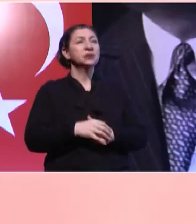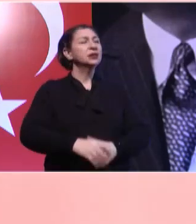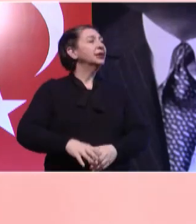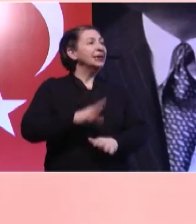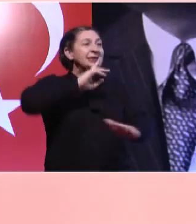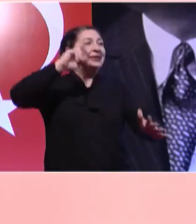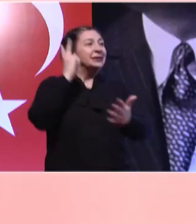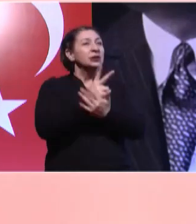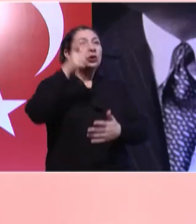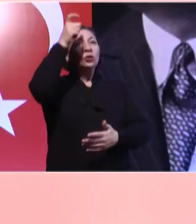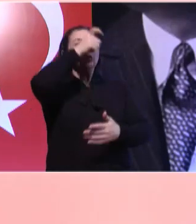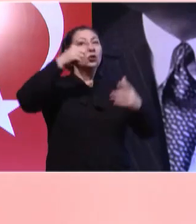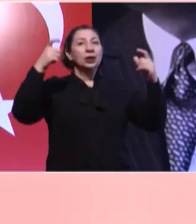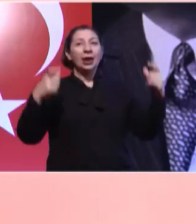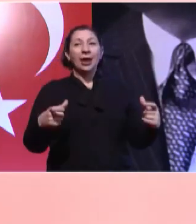Kesinlikle bu ülkeye,